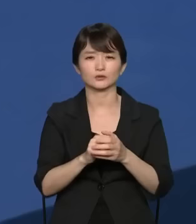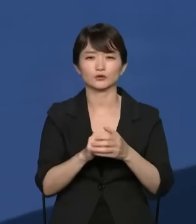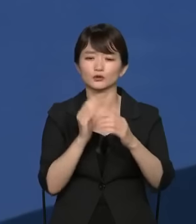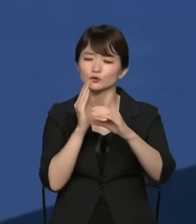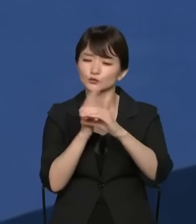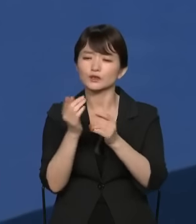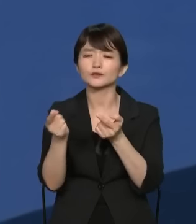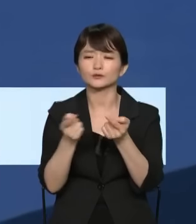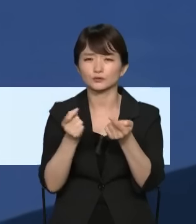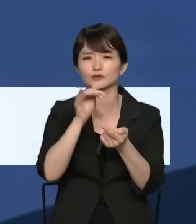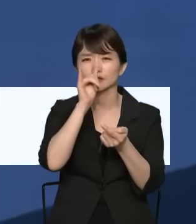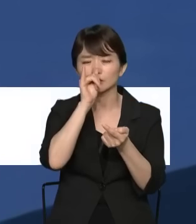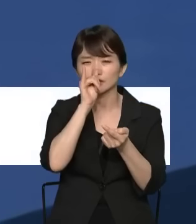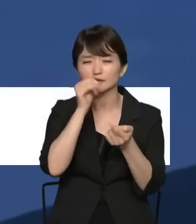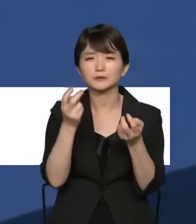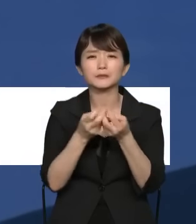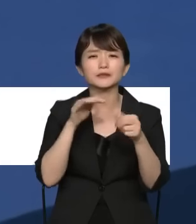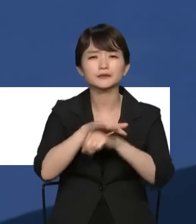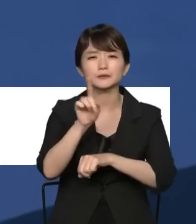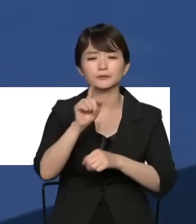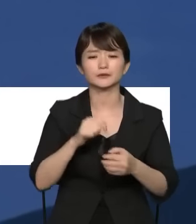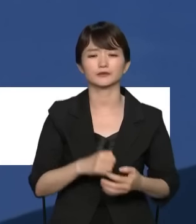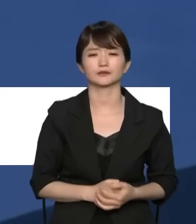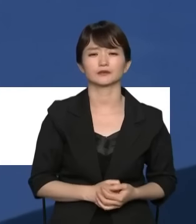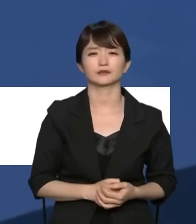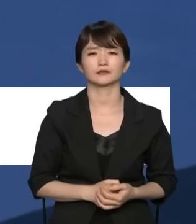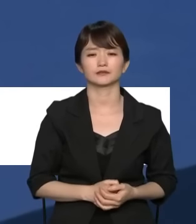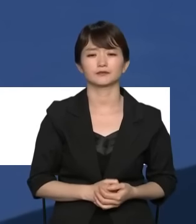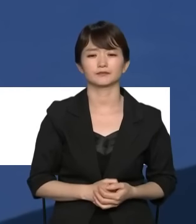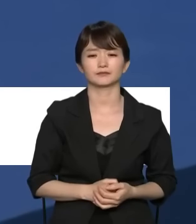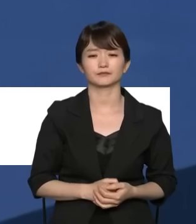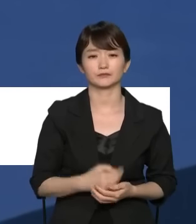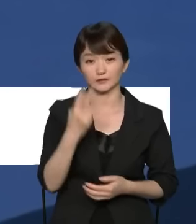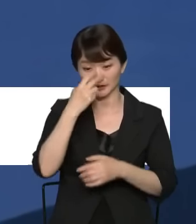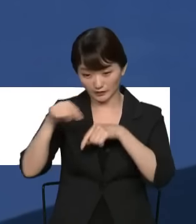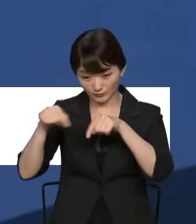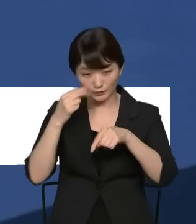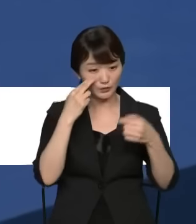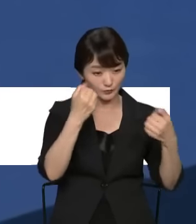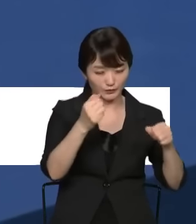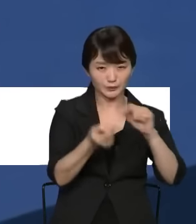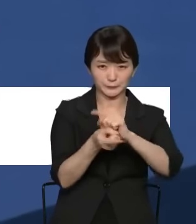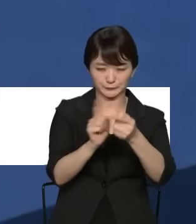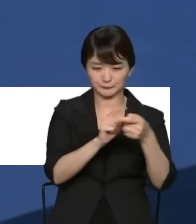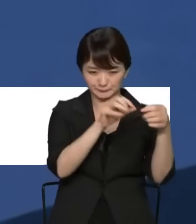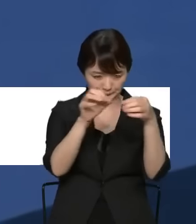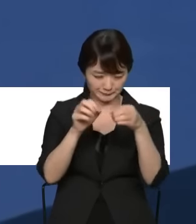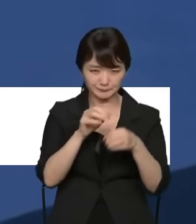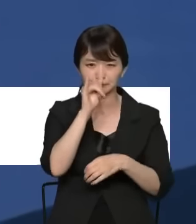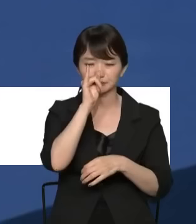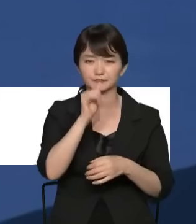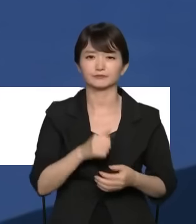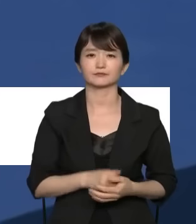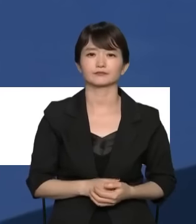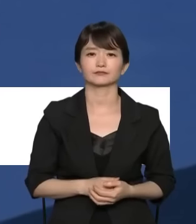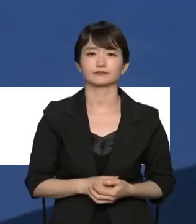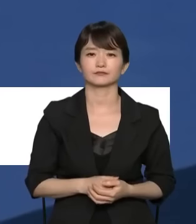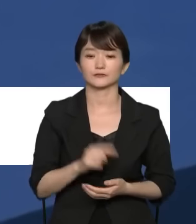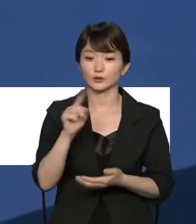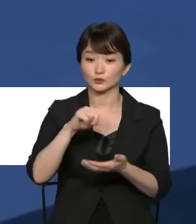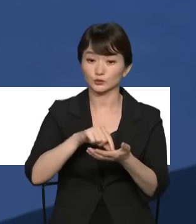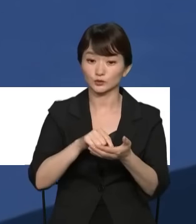영화 촬영하면서 그 톤 앤 매너에 대해서는 감독님하고 맨 처음부터 상의를 많이 하고 얘기도 많이 하는데 이제 어느 정도